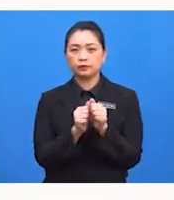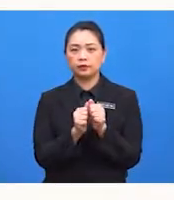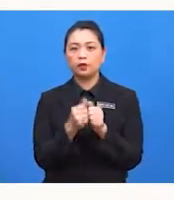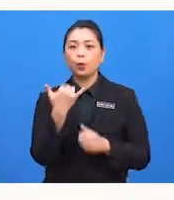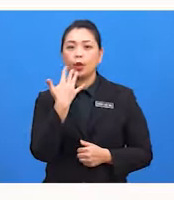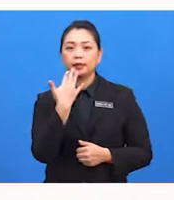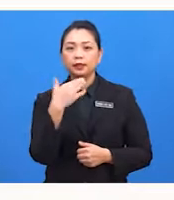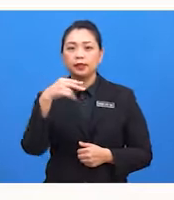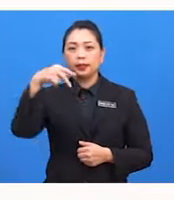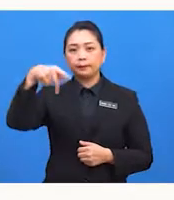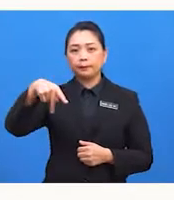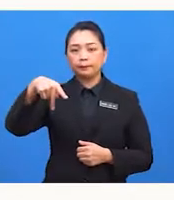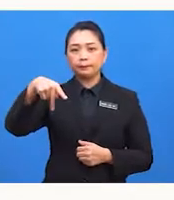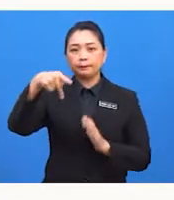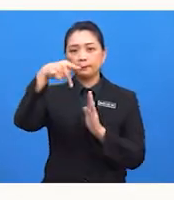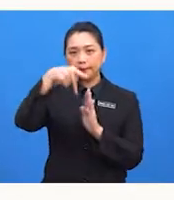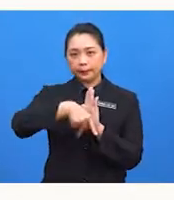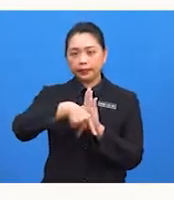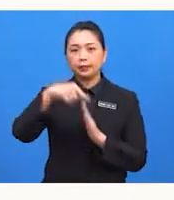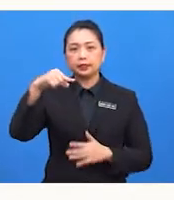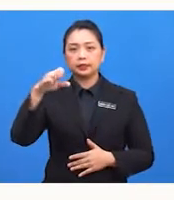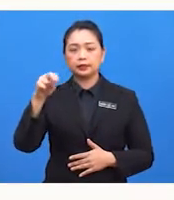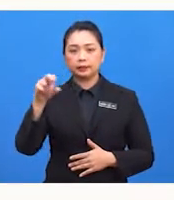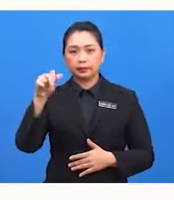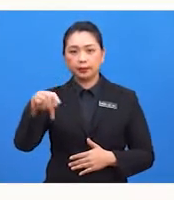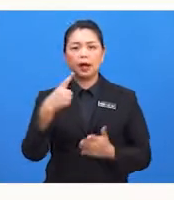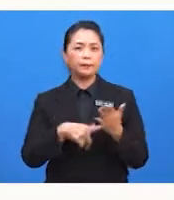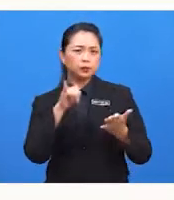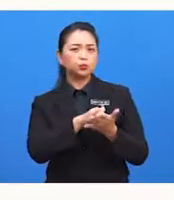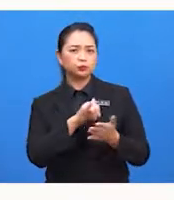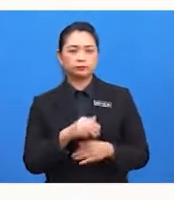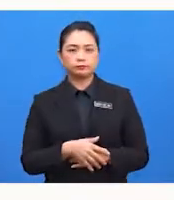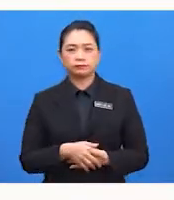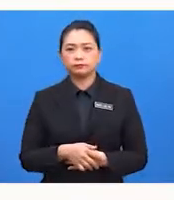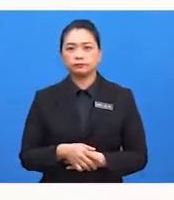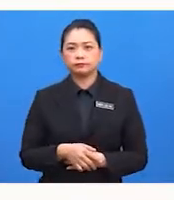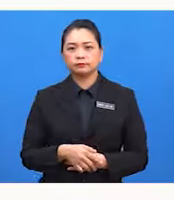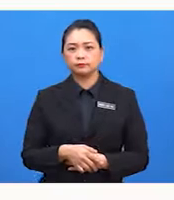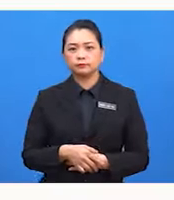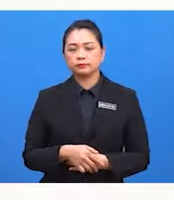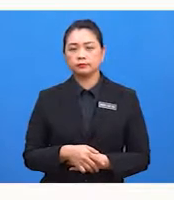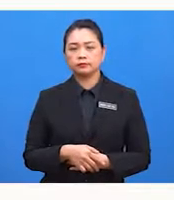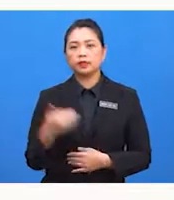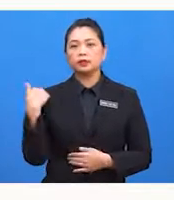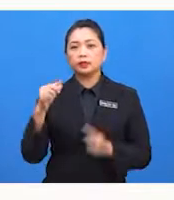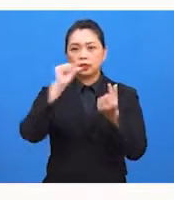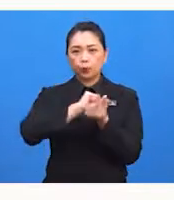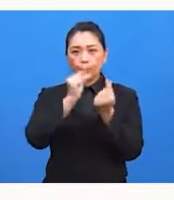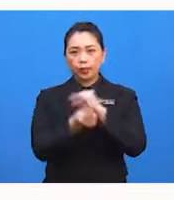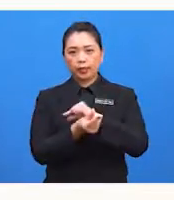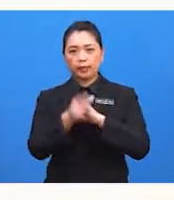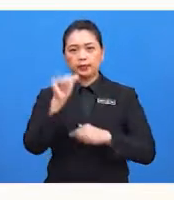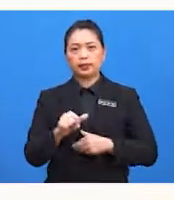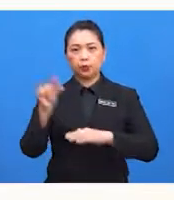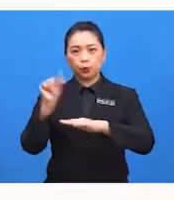Apakah warna penggenap? Ia merupakan gubahan yang menggunakan warna dari